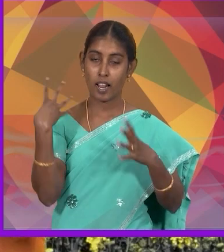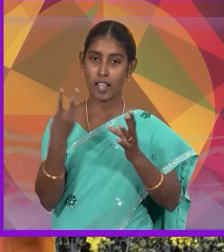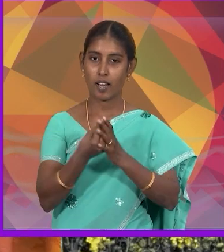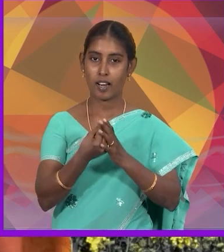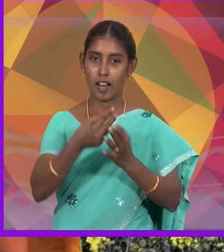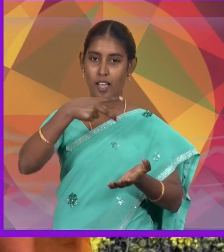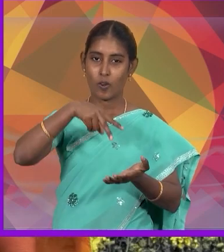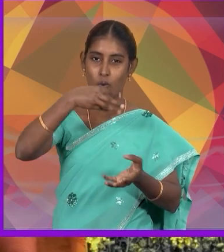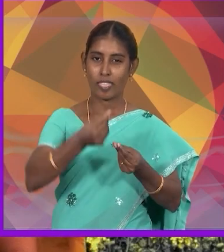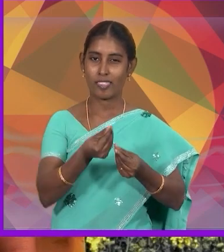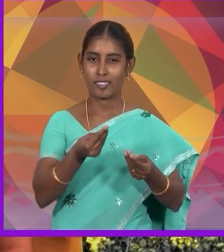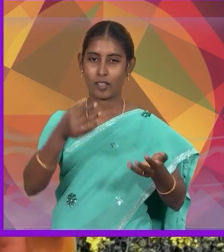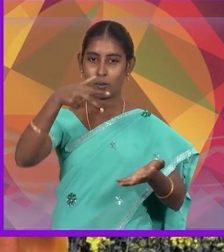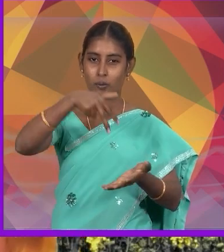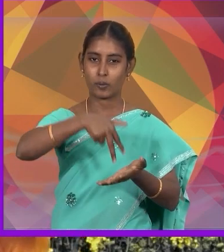சேத்துக்குள்ள இறங்குறாங்க.